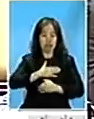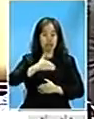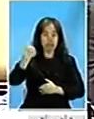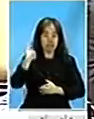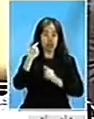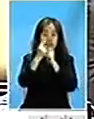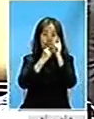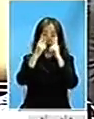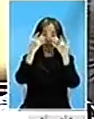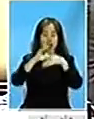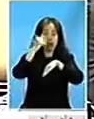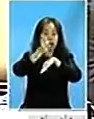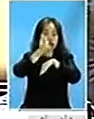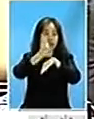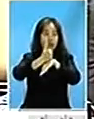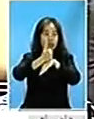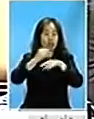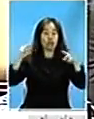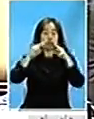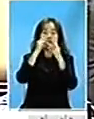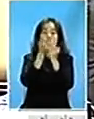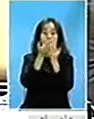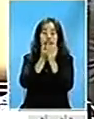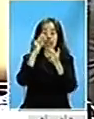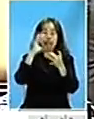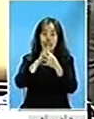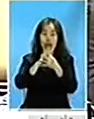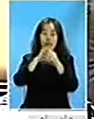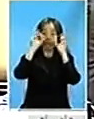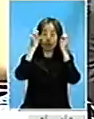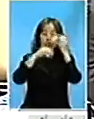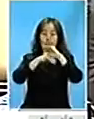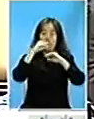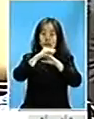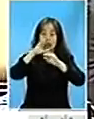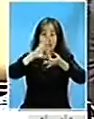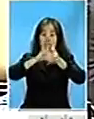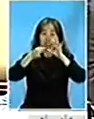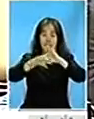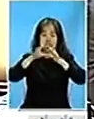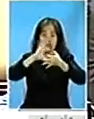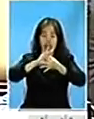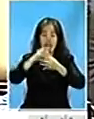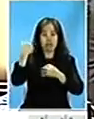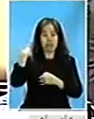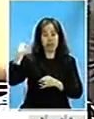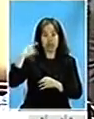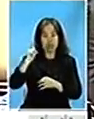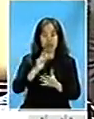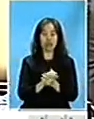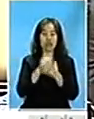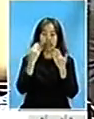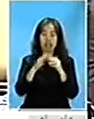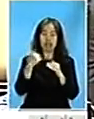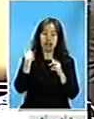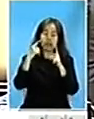ากับท่านอดีตรัฐมนตรีว่าการกระทรวงคลังว่าโครงการ1กีฬา1รัฐวิสาหกิจเป็นโครงการที่มีประโยชน์อะไรก็ตามจะด้วยเห